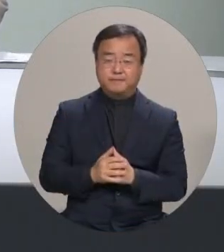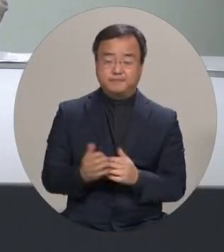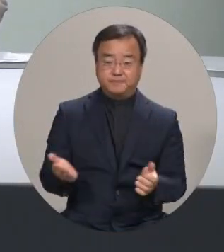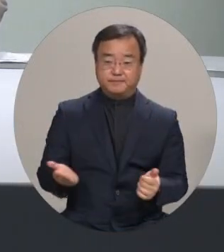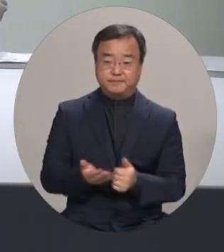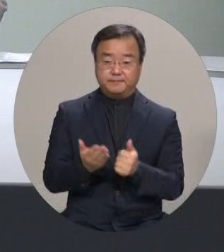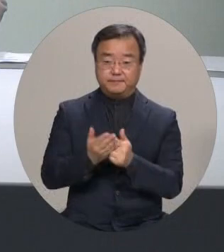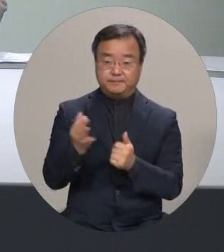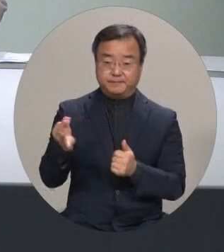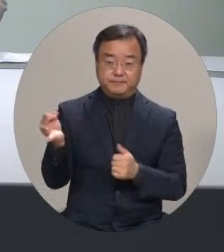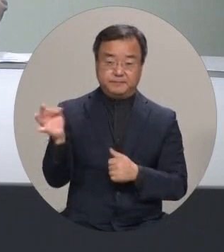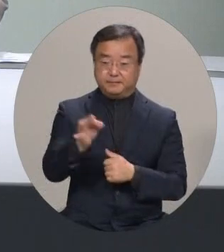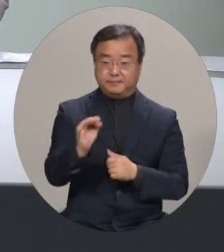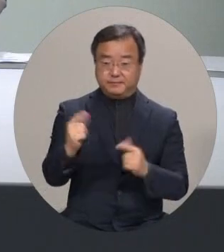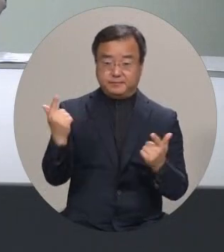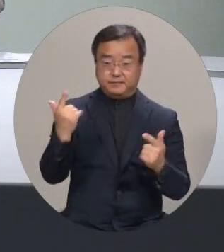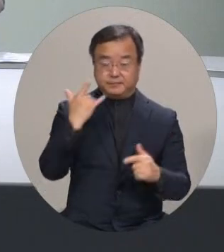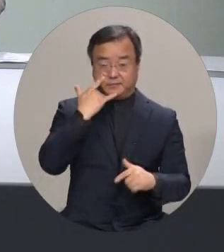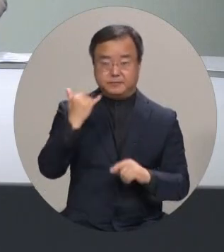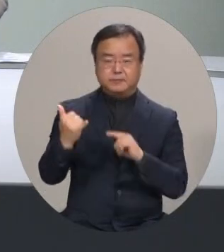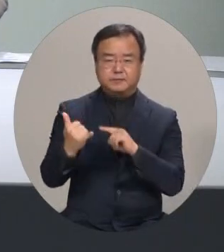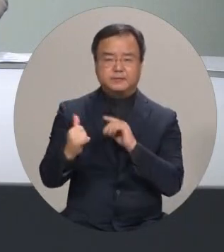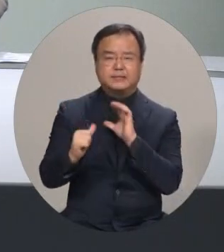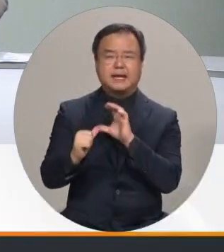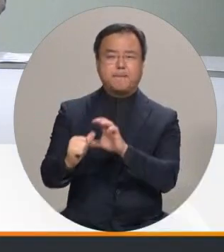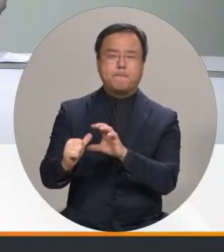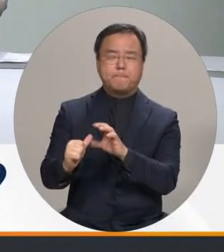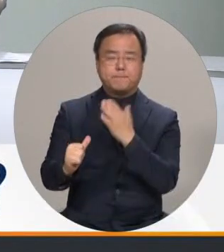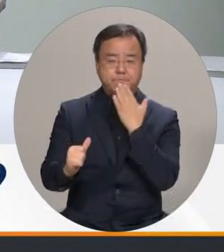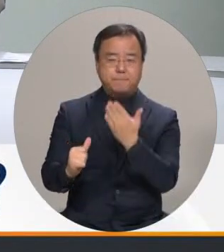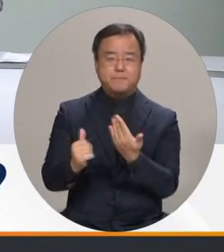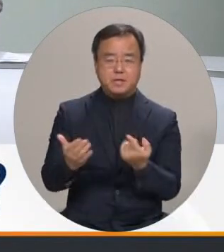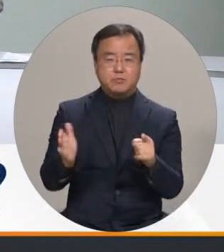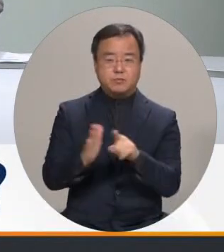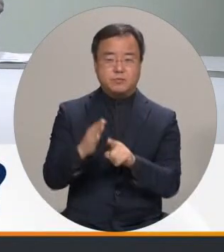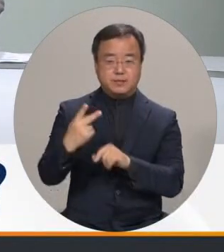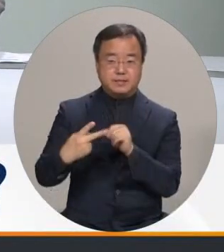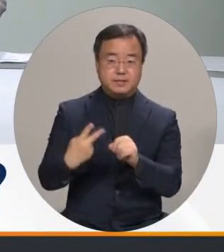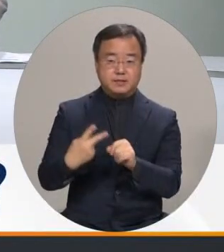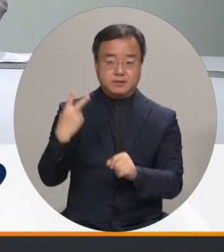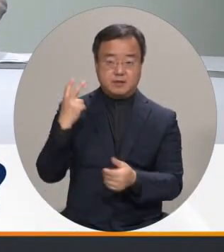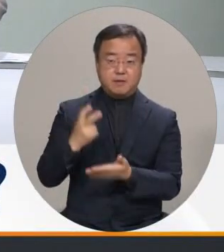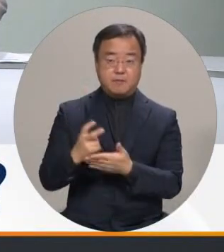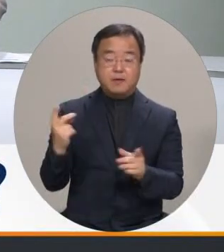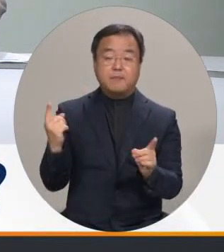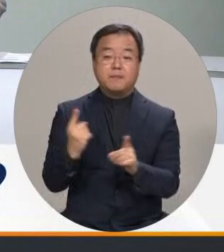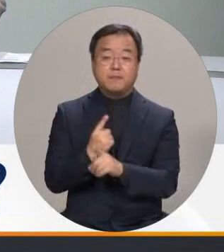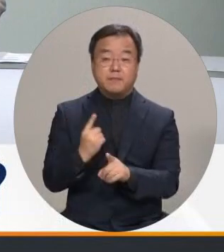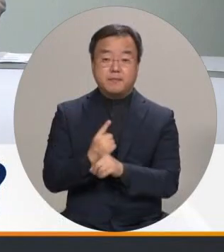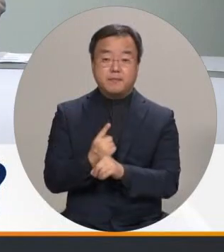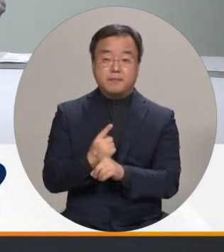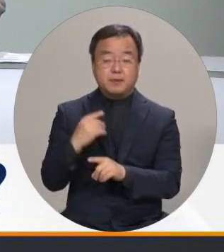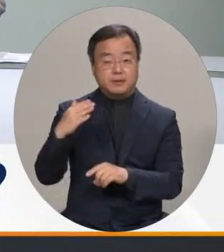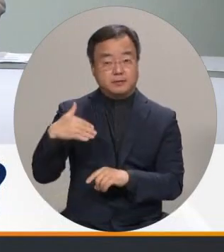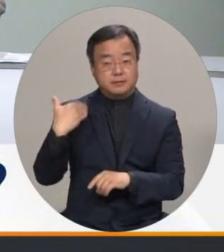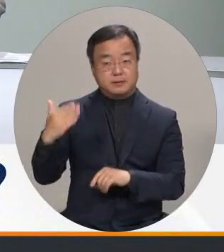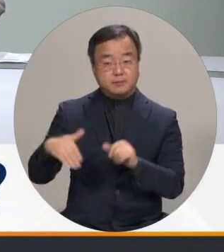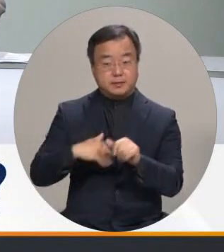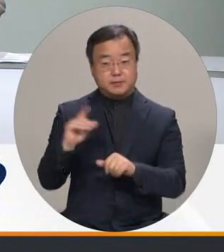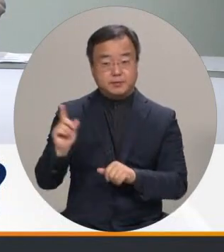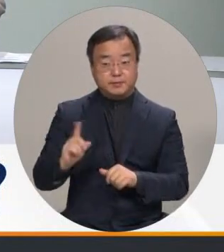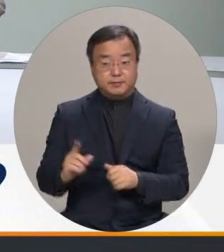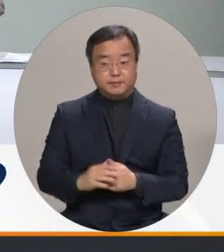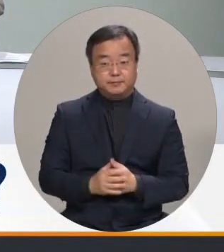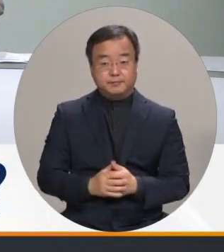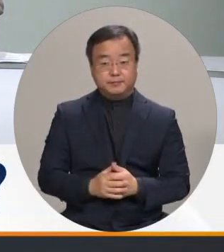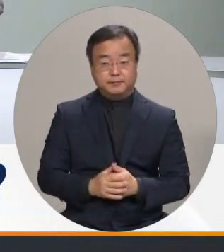주는 부모들에 대해서 압박 조치를 할 수 있도록 2년 전에 법이 바뀌었습니다 어떻게이 제도 개선 이후에 상황이 좀 나아졌습니까